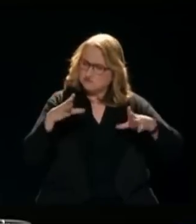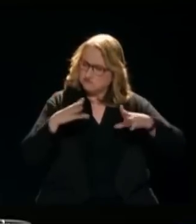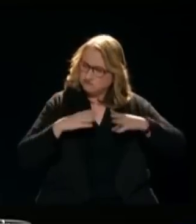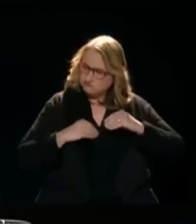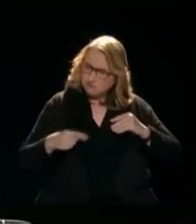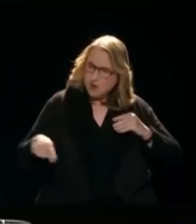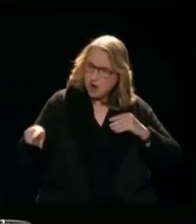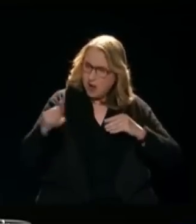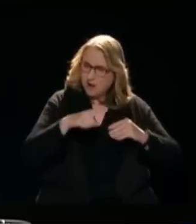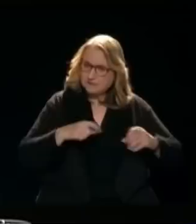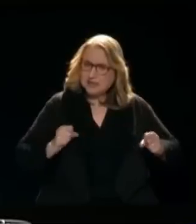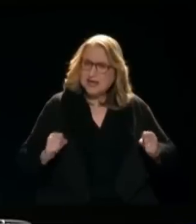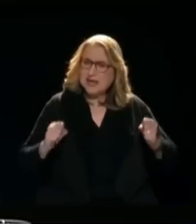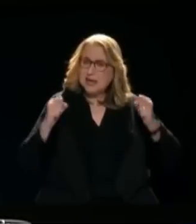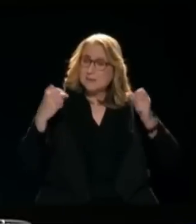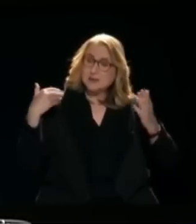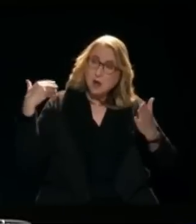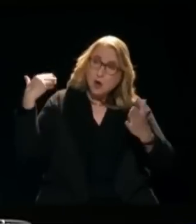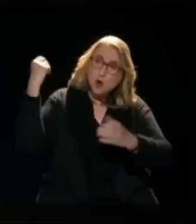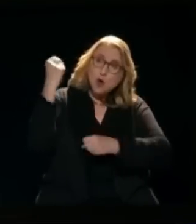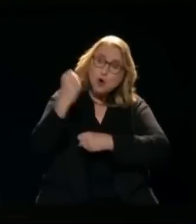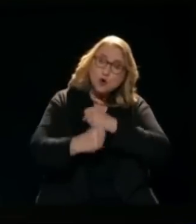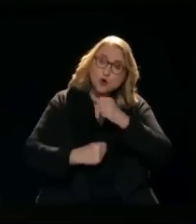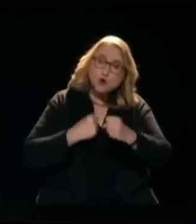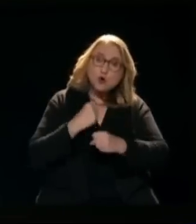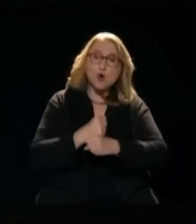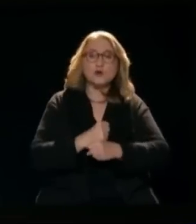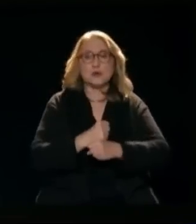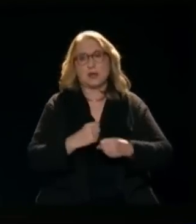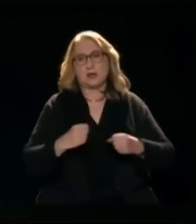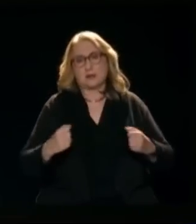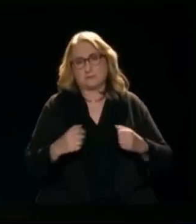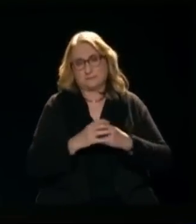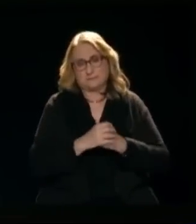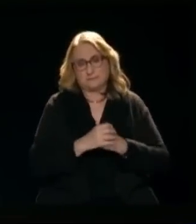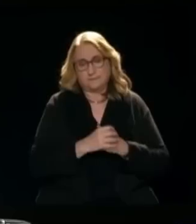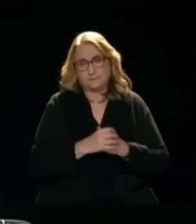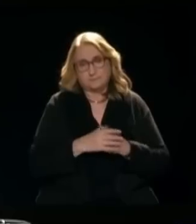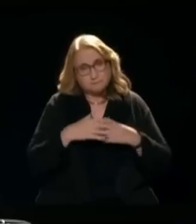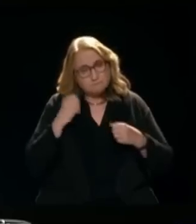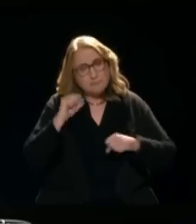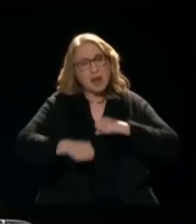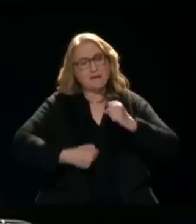επίπεδο, είτε σε γενικότερο επίπεδο, σε μεγάλα μέτωπα πάλι. Πού τοποθετήσετε ιδεολογικά?